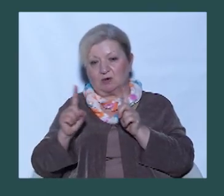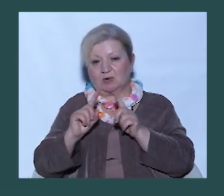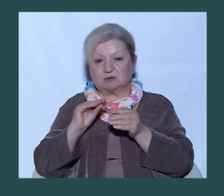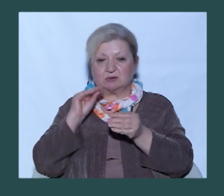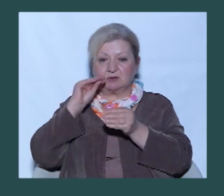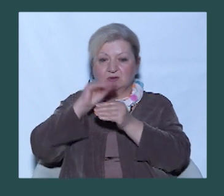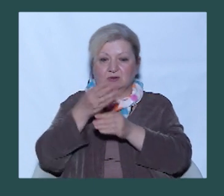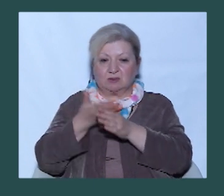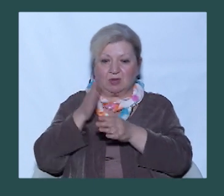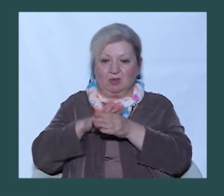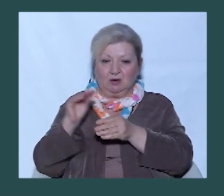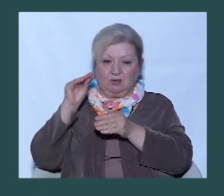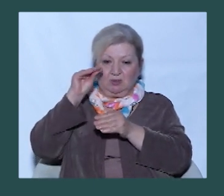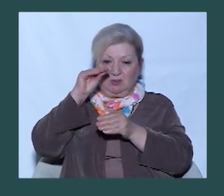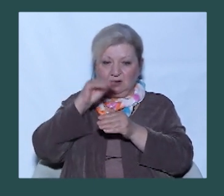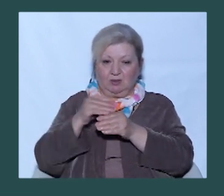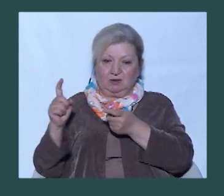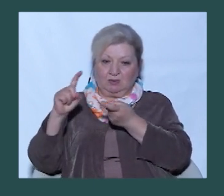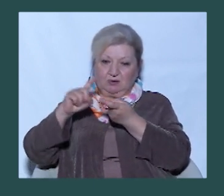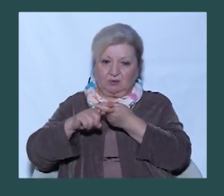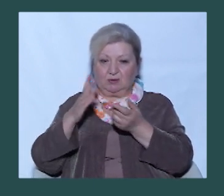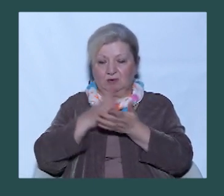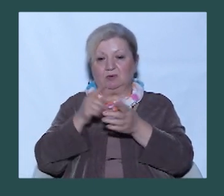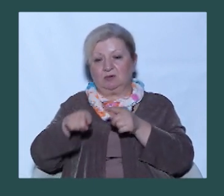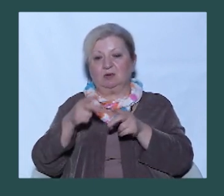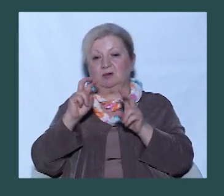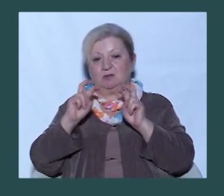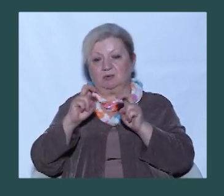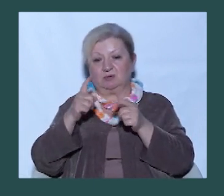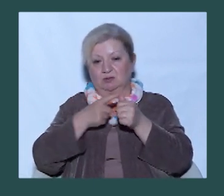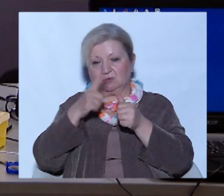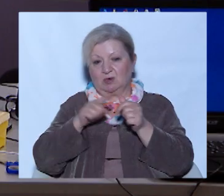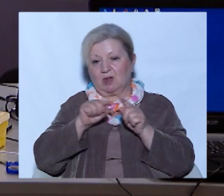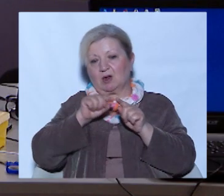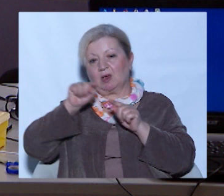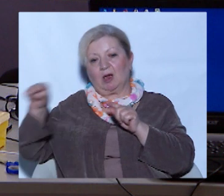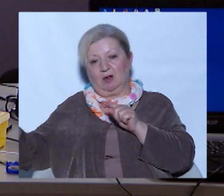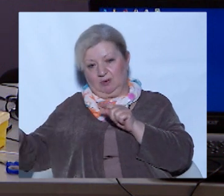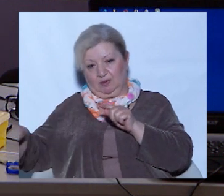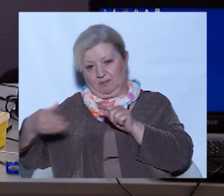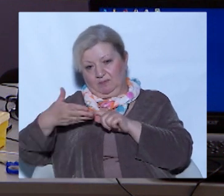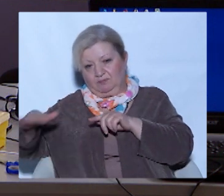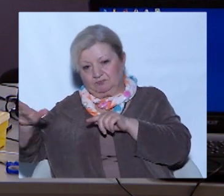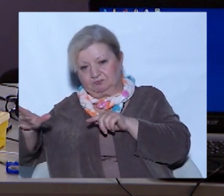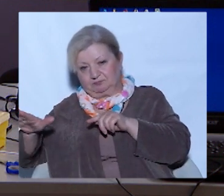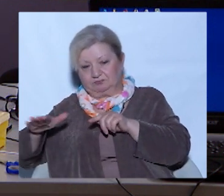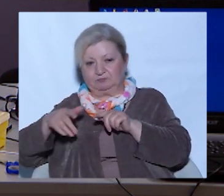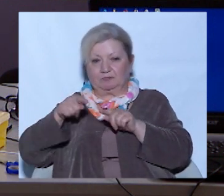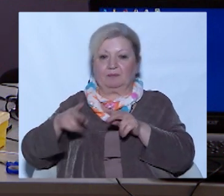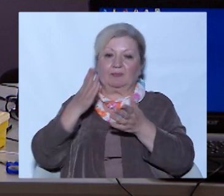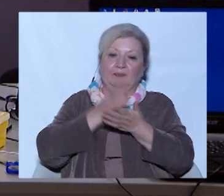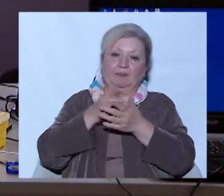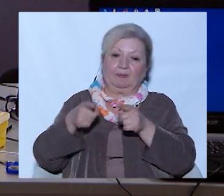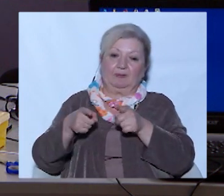და რასაც უნდა დატვირთვა მიუერთოთ, იმას უკვე ეწოდება გამომავალი. თითოეულ ხვიაში ელექტრომამოძრავებელი